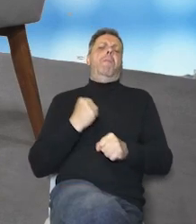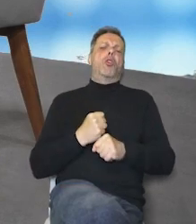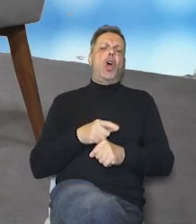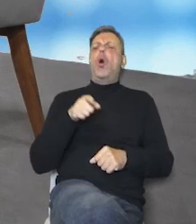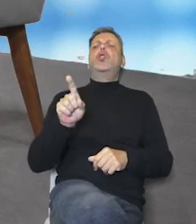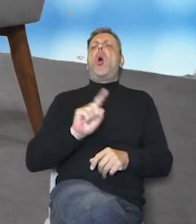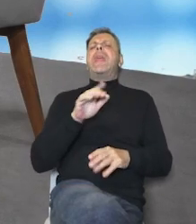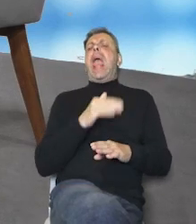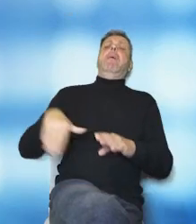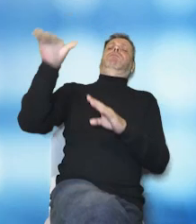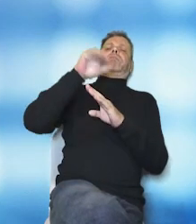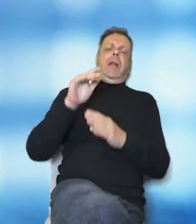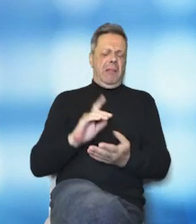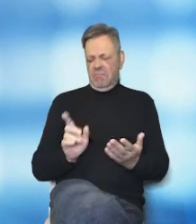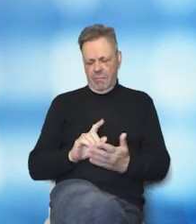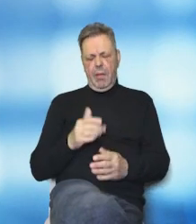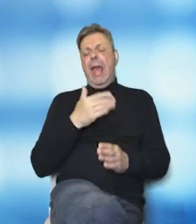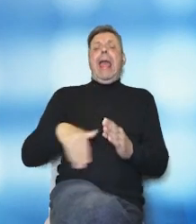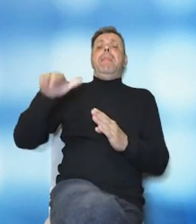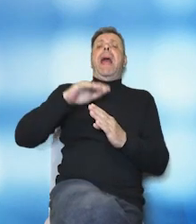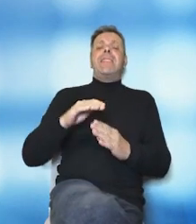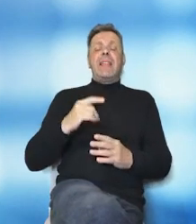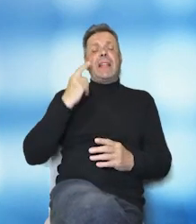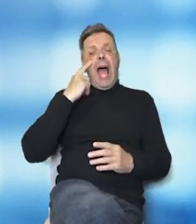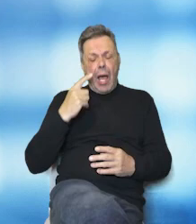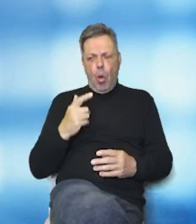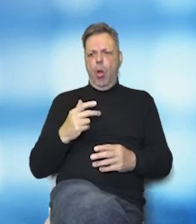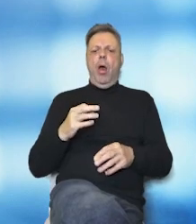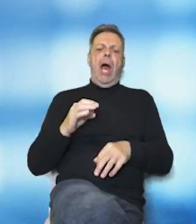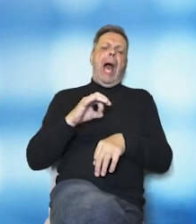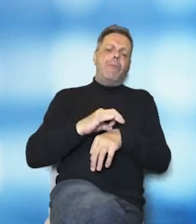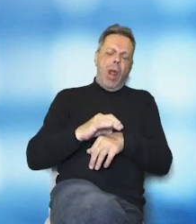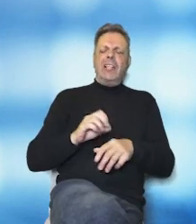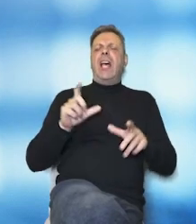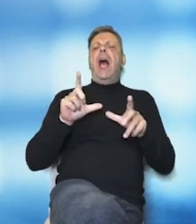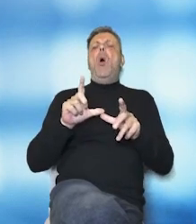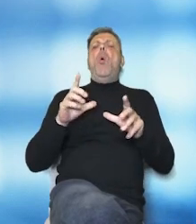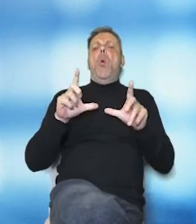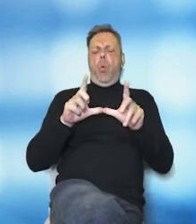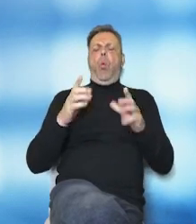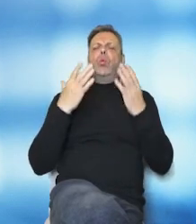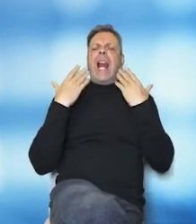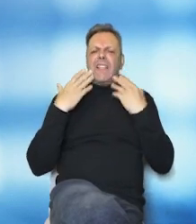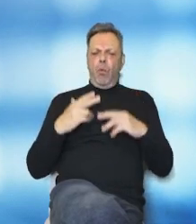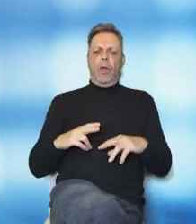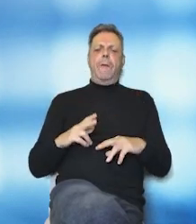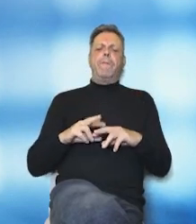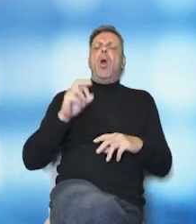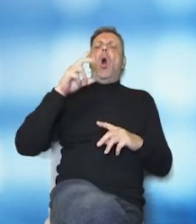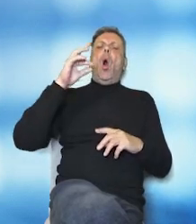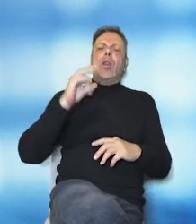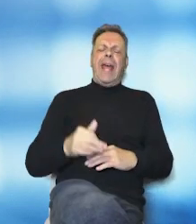nikakav nadstandard. Nadstandard je ukoliko ordinacija recimo ima ultrazvuk, jel, holtere,